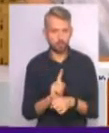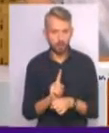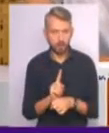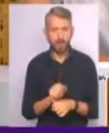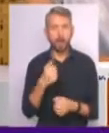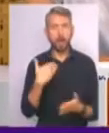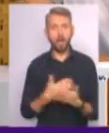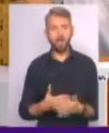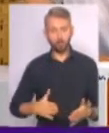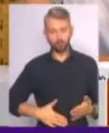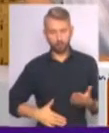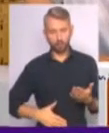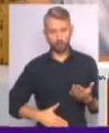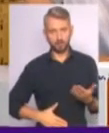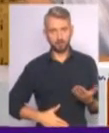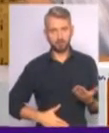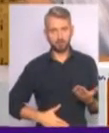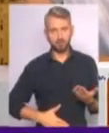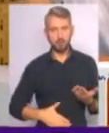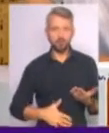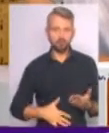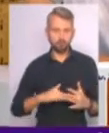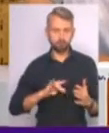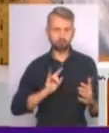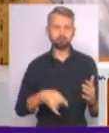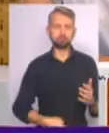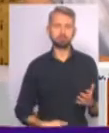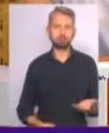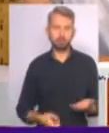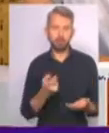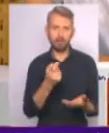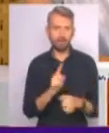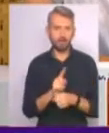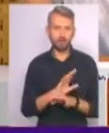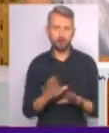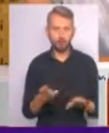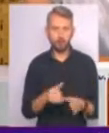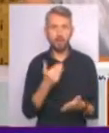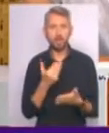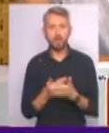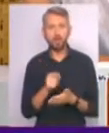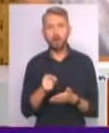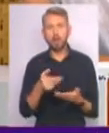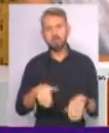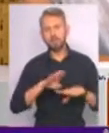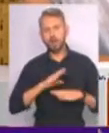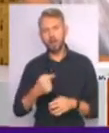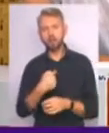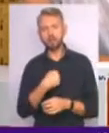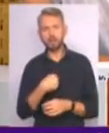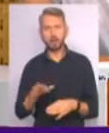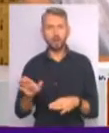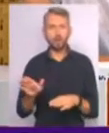вот живот, ну, большой, не в норме. И вот как бы они предлагают мне